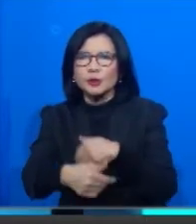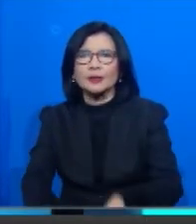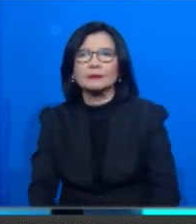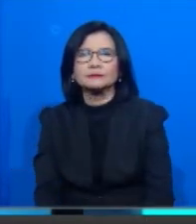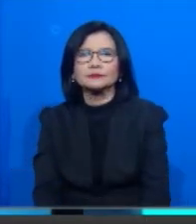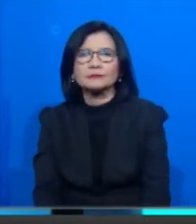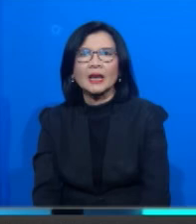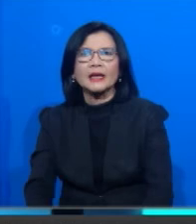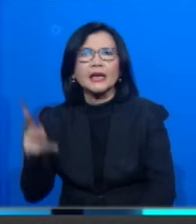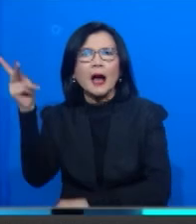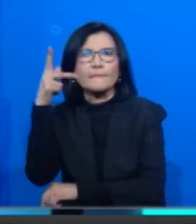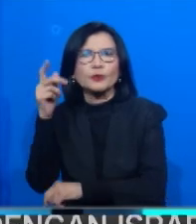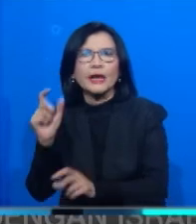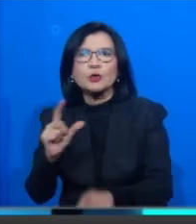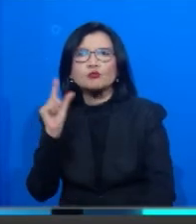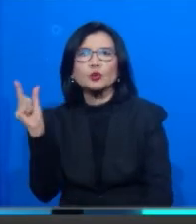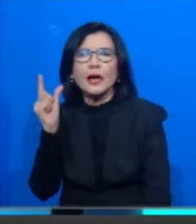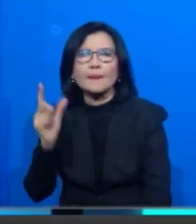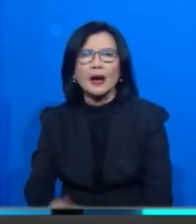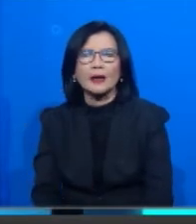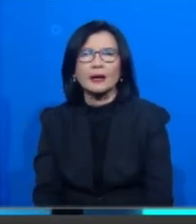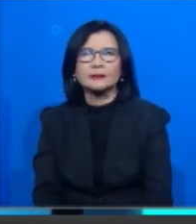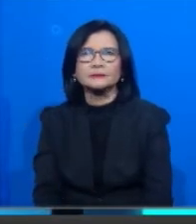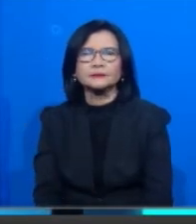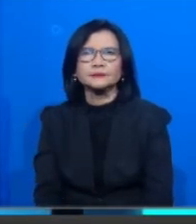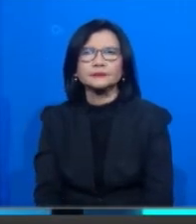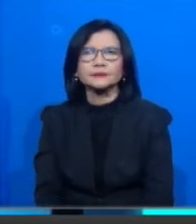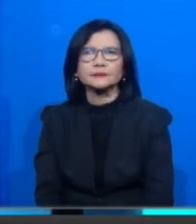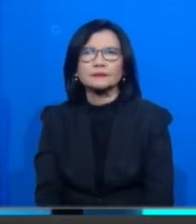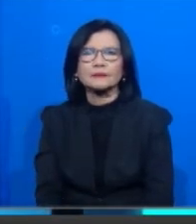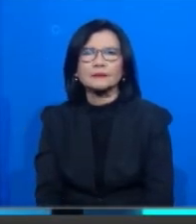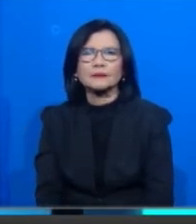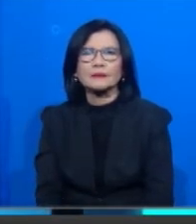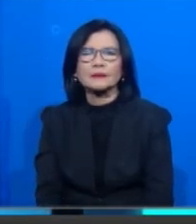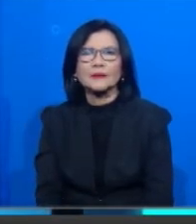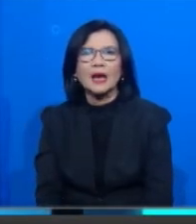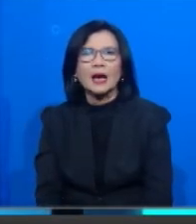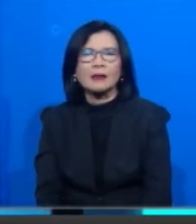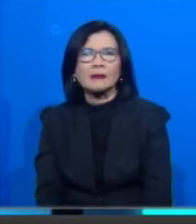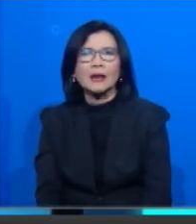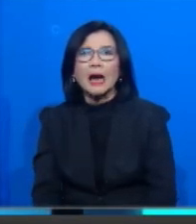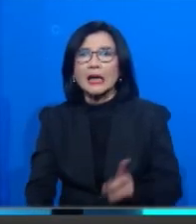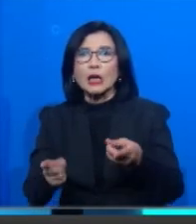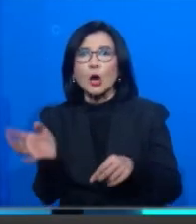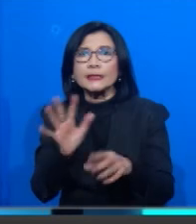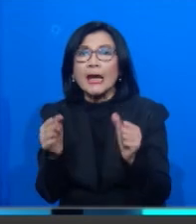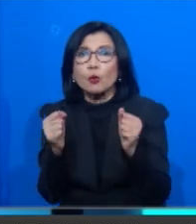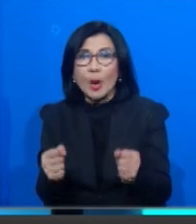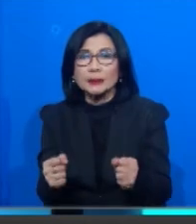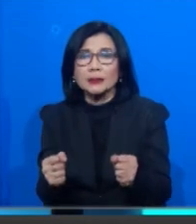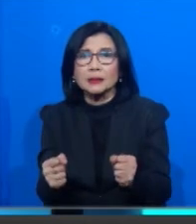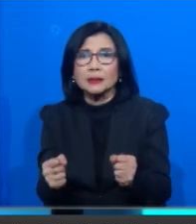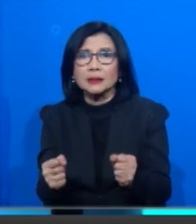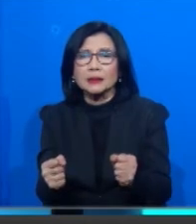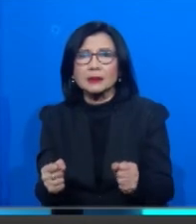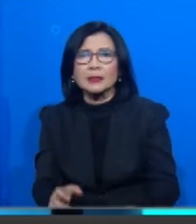sebagai proyek bangunan ibu kota negara kita yang baru. Baik. Ya. Tapi kalau memang posturnya tidak terlampau kuat, tidak terlampau